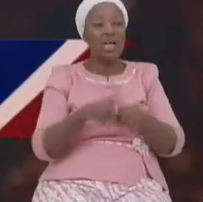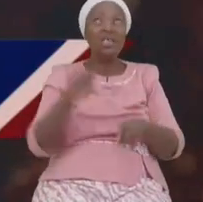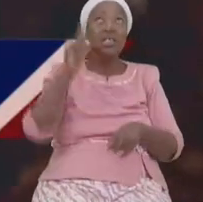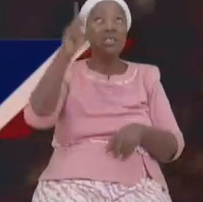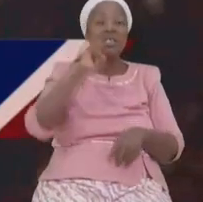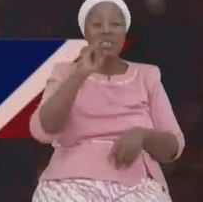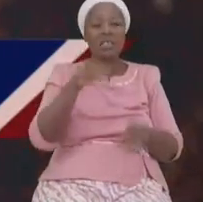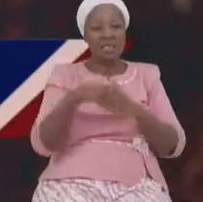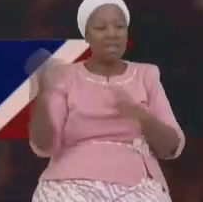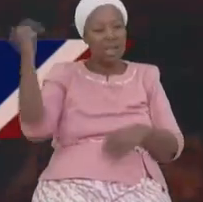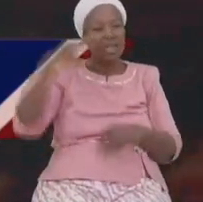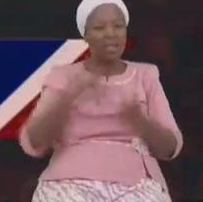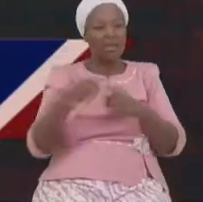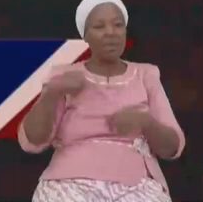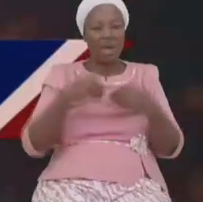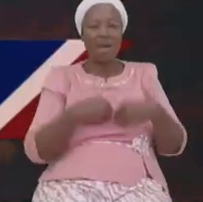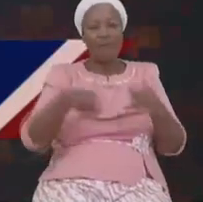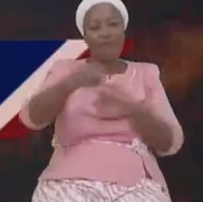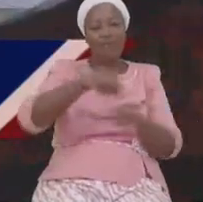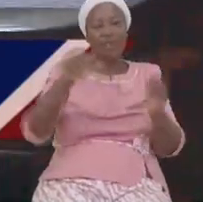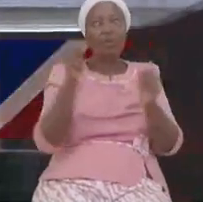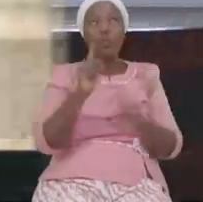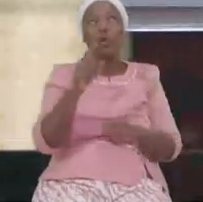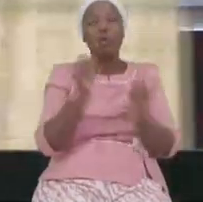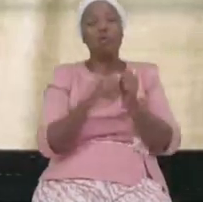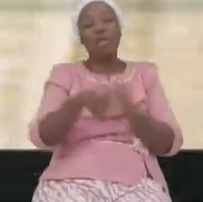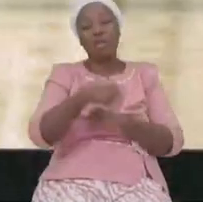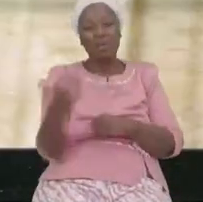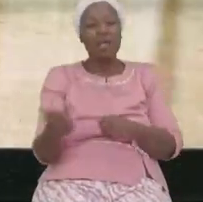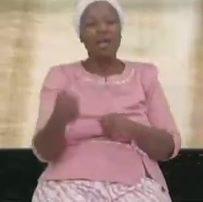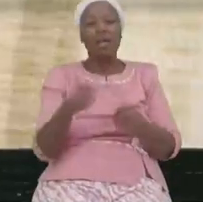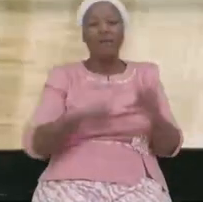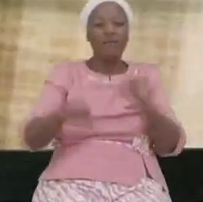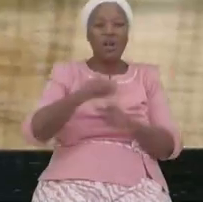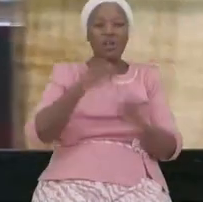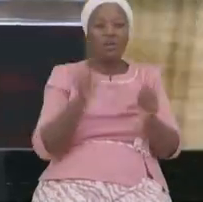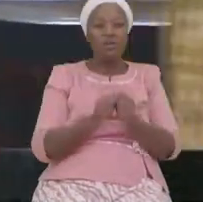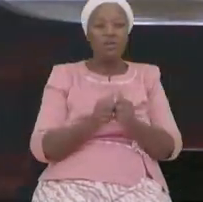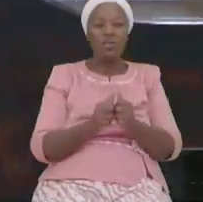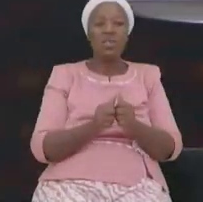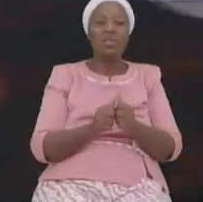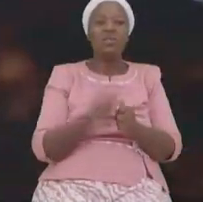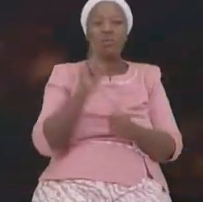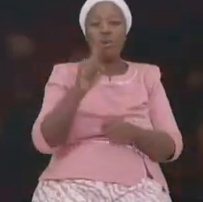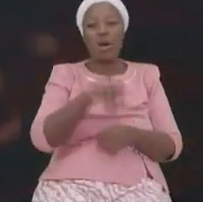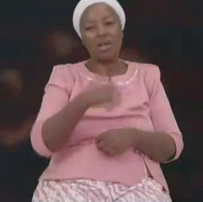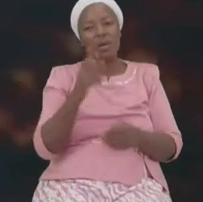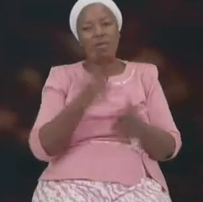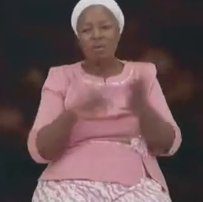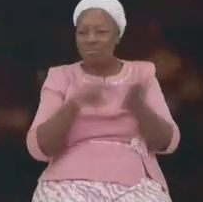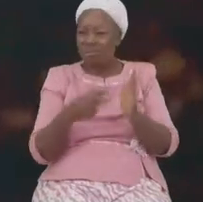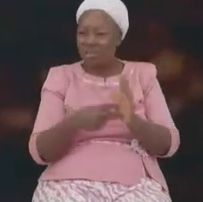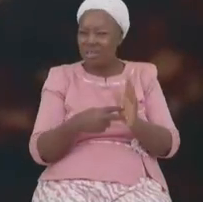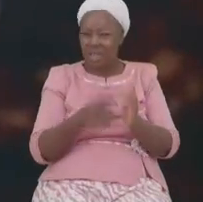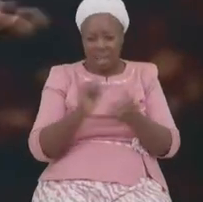nous sommes mutuellement en communion. Et la communion avec lui, ça veut dire quoi? Est-ce qu'on est